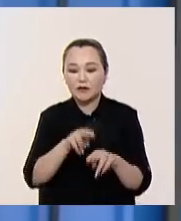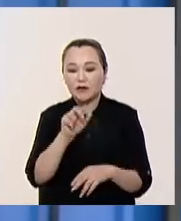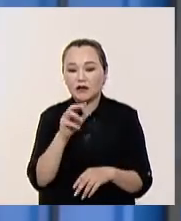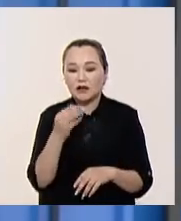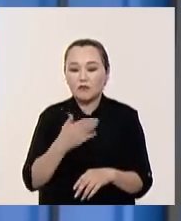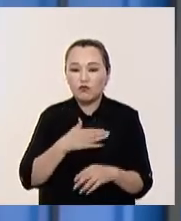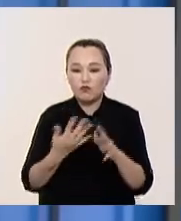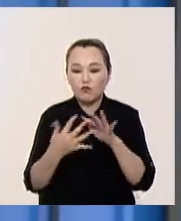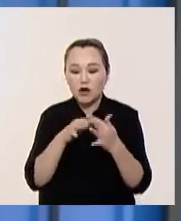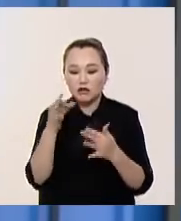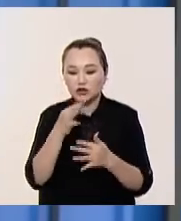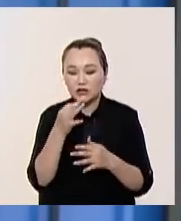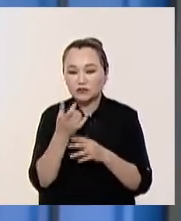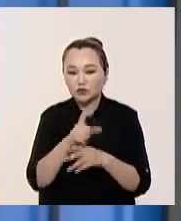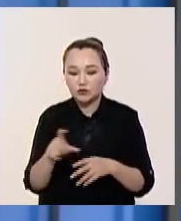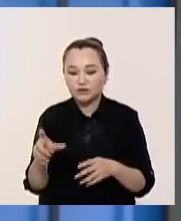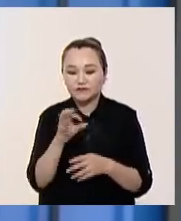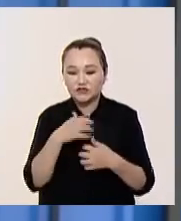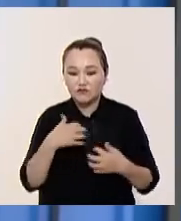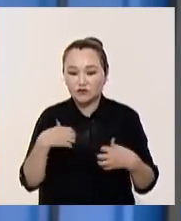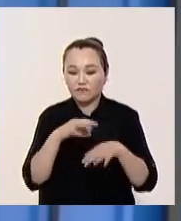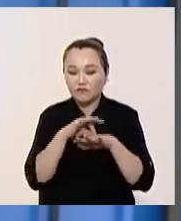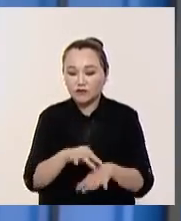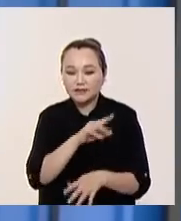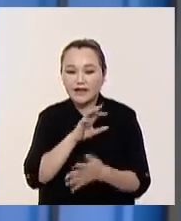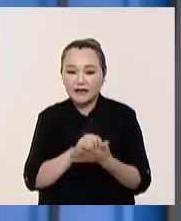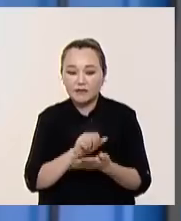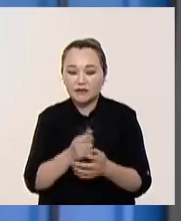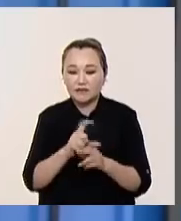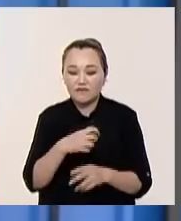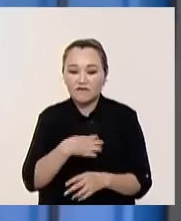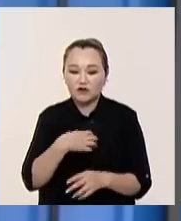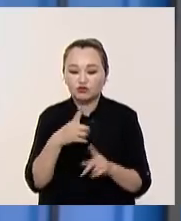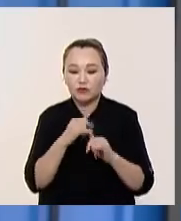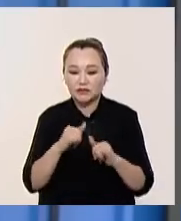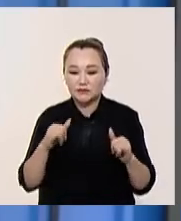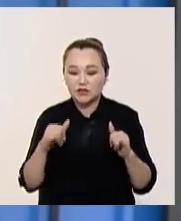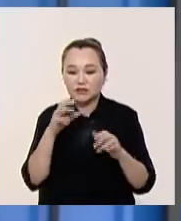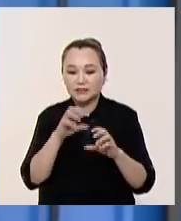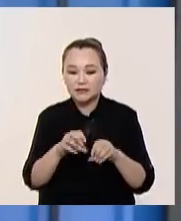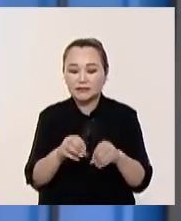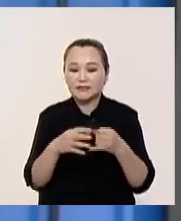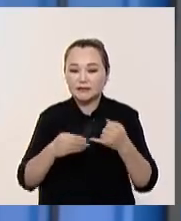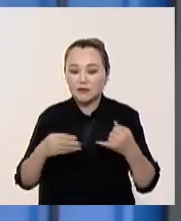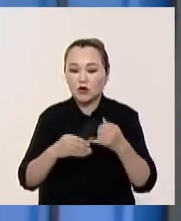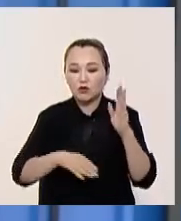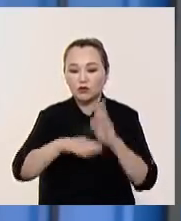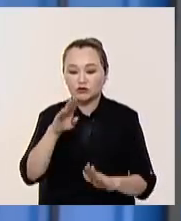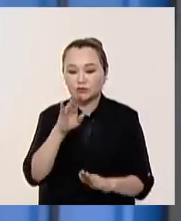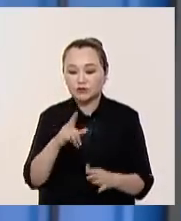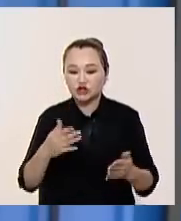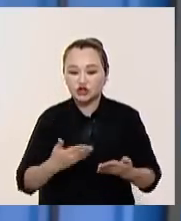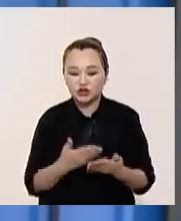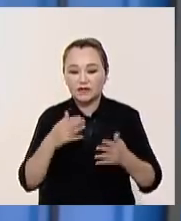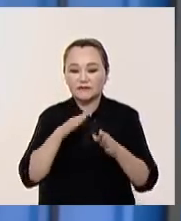В нашем селе в основном люди занимаются животноводством, поэтому для нас важно, чтобы расширялись пастбища. Улучшилась бы жизнь сельчан в